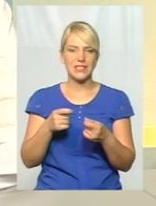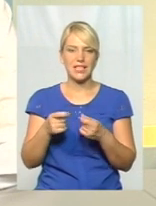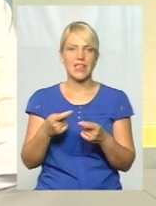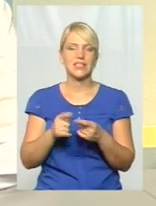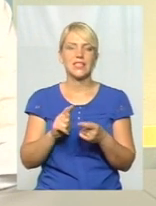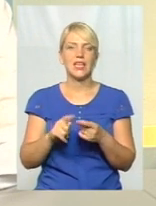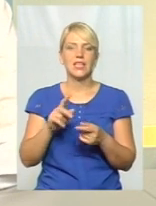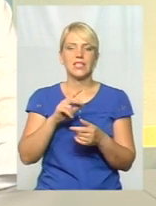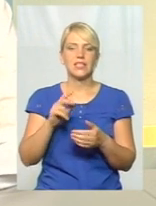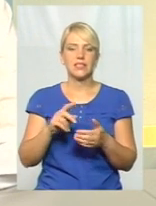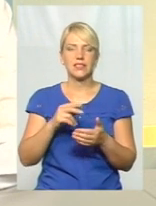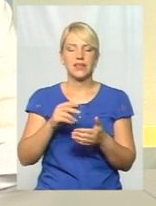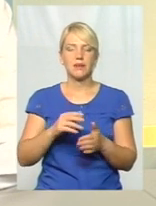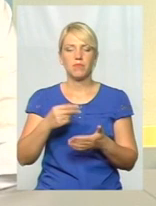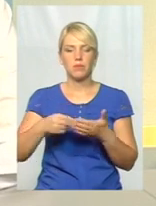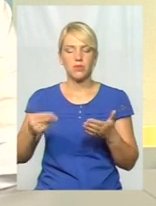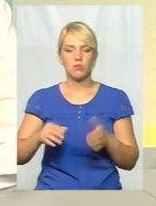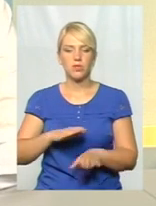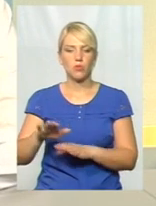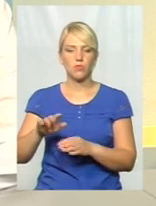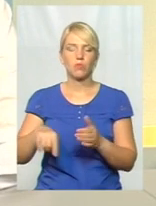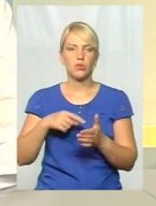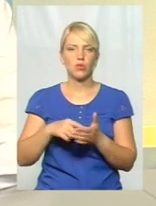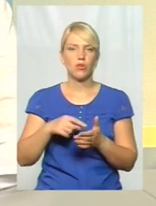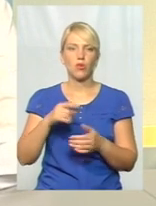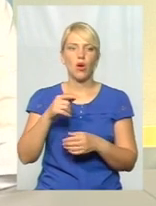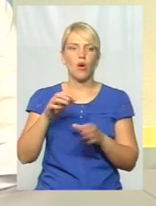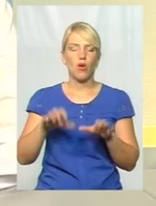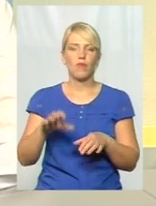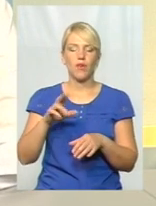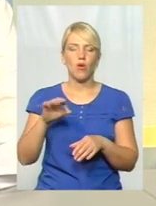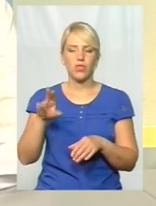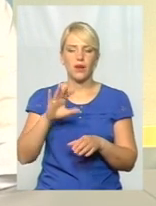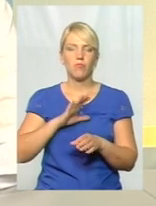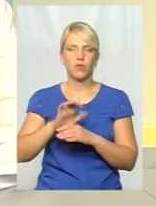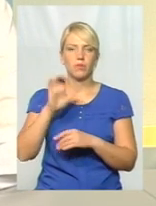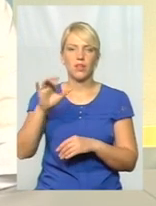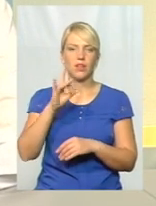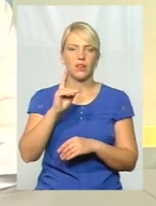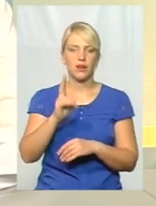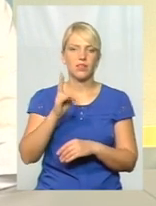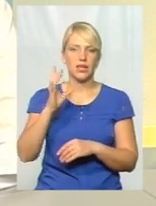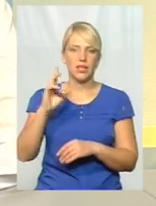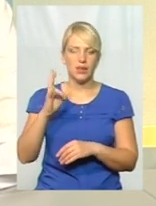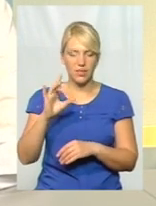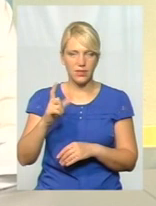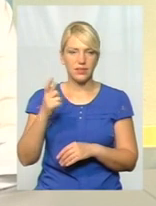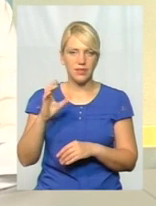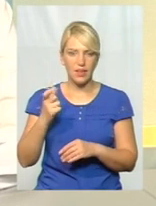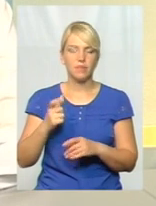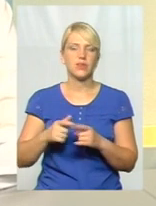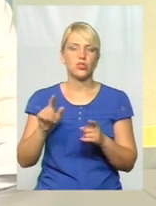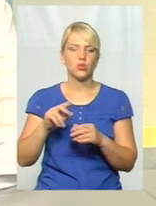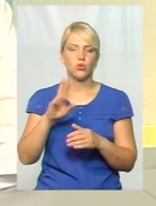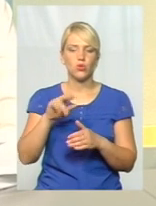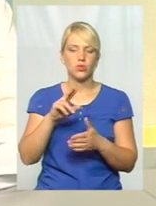підписом заступника голови ОДА відповідне звернення було направлене на НКРЄ в частині призупинення, вірніше,